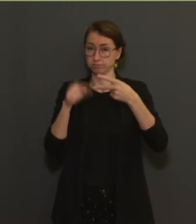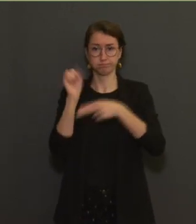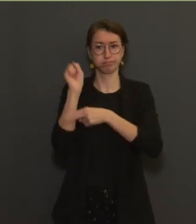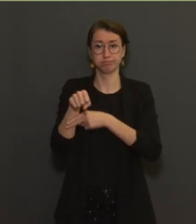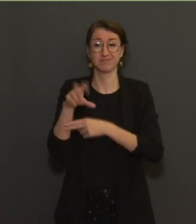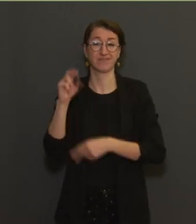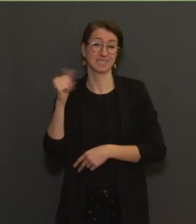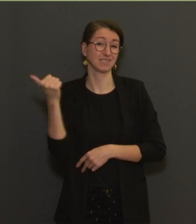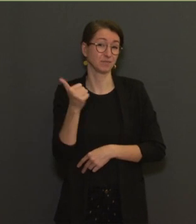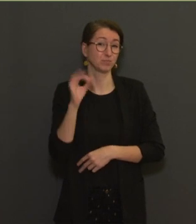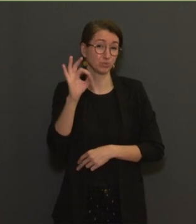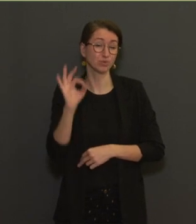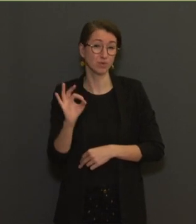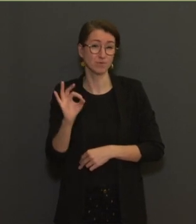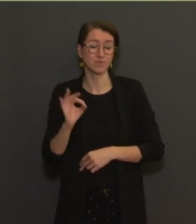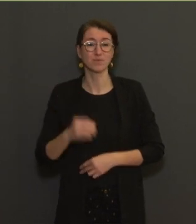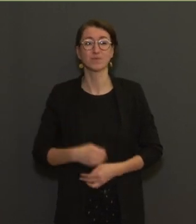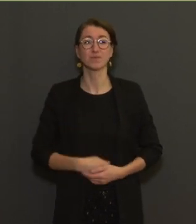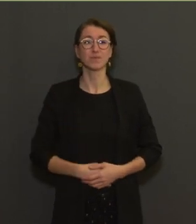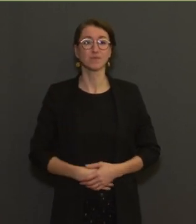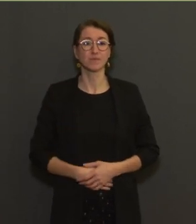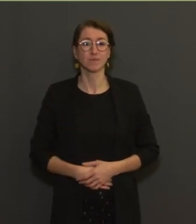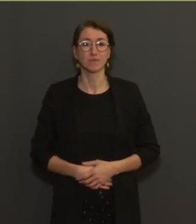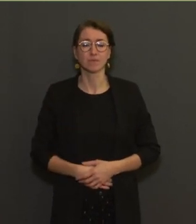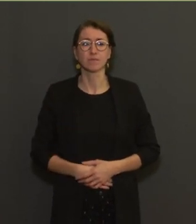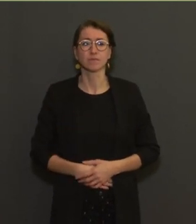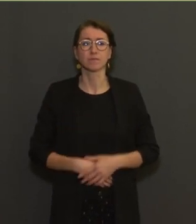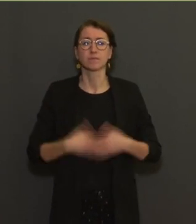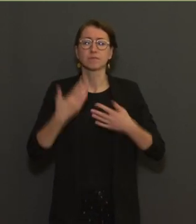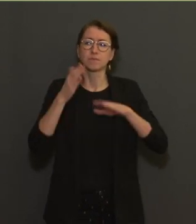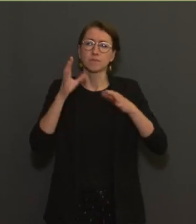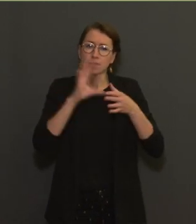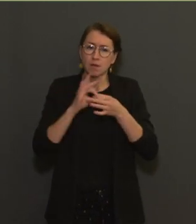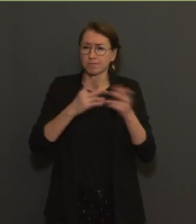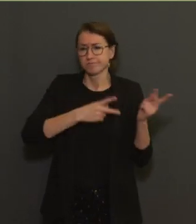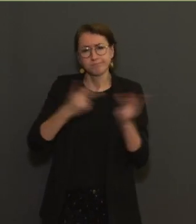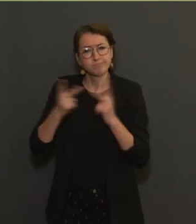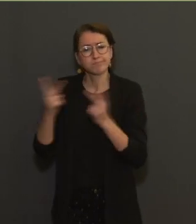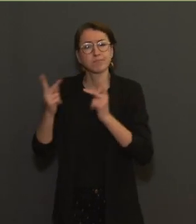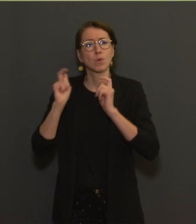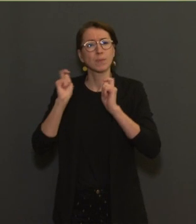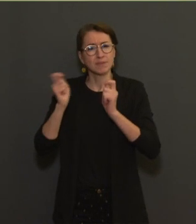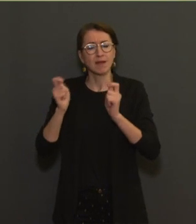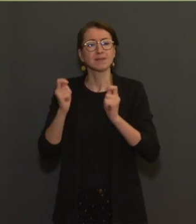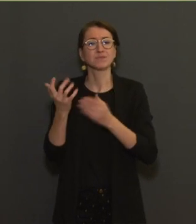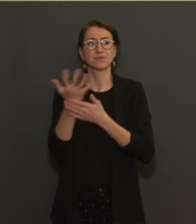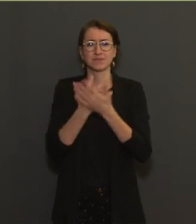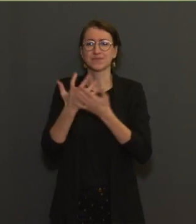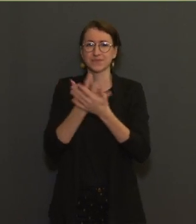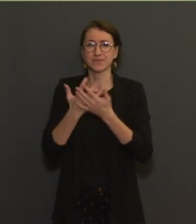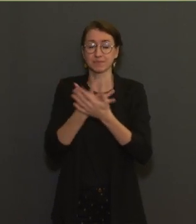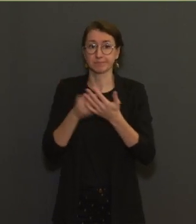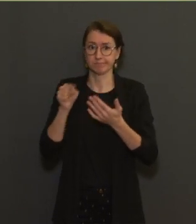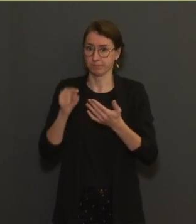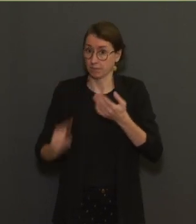Au niveau des hospitalisations, et on l'a assez souligné, c'est le point pratiquement le plus